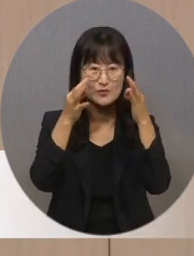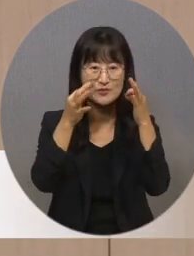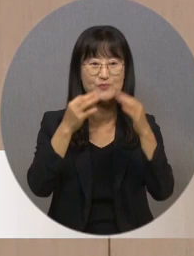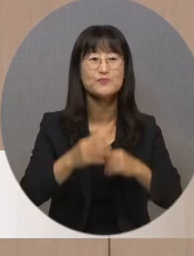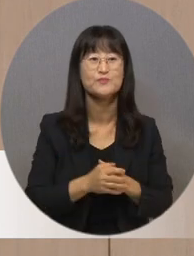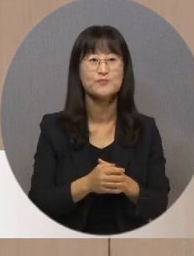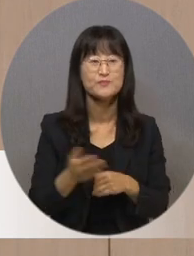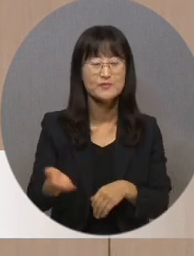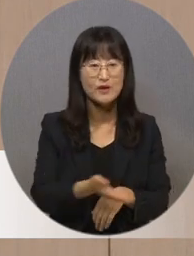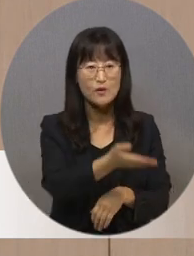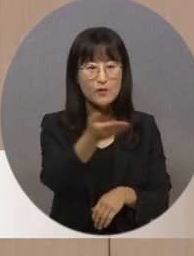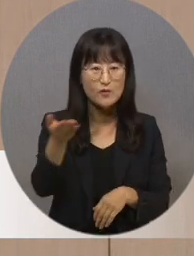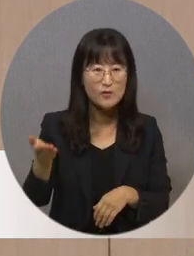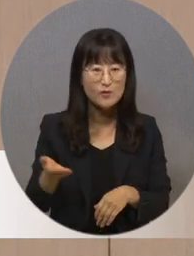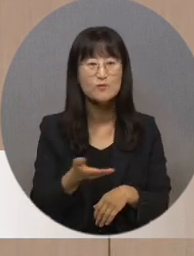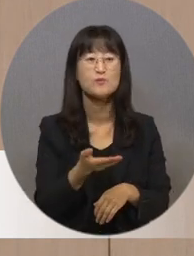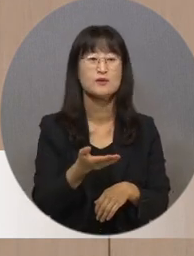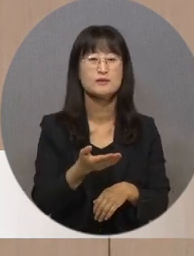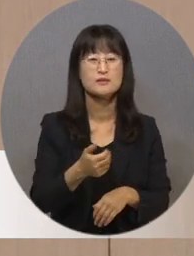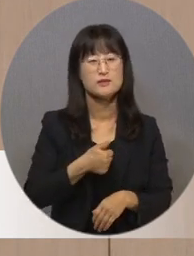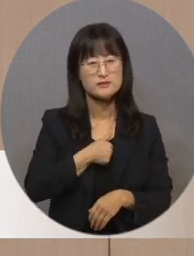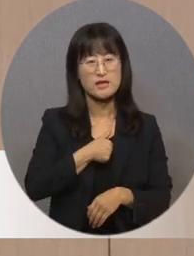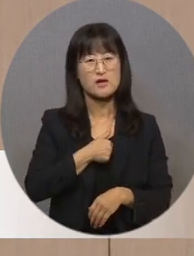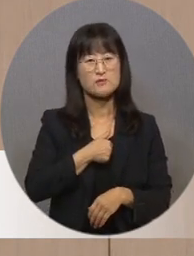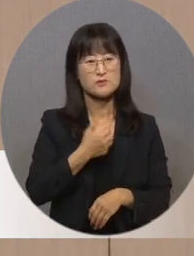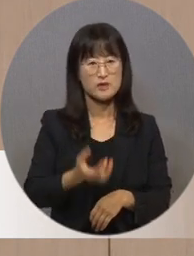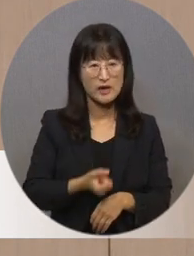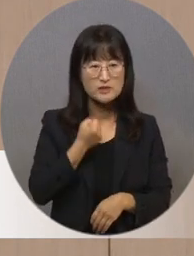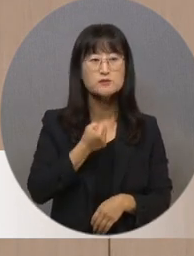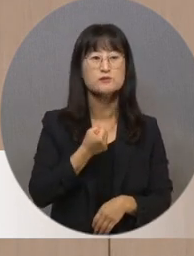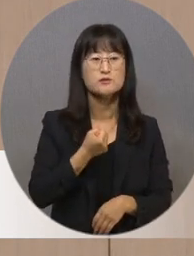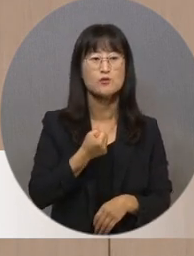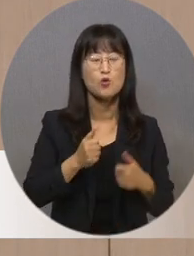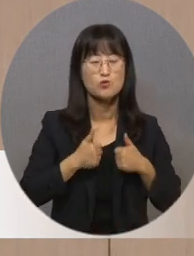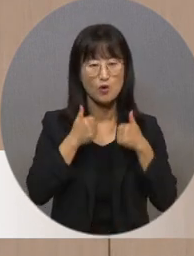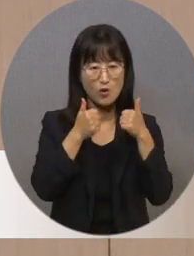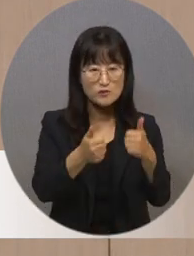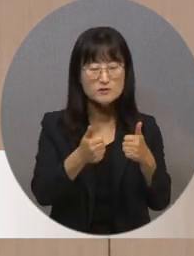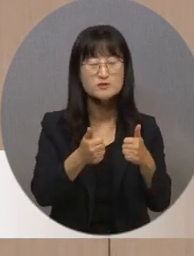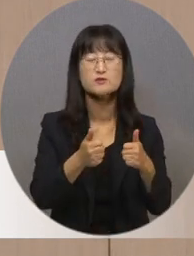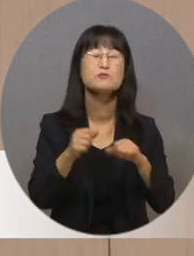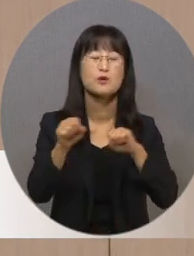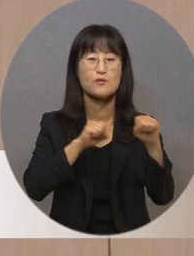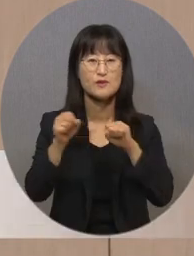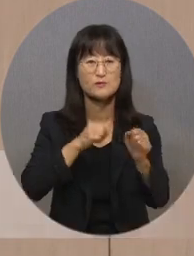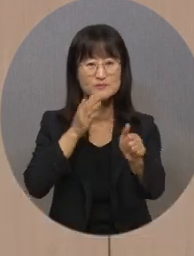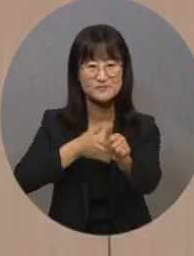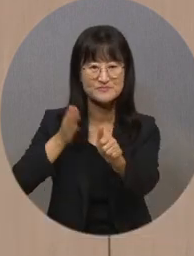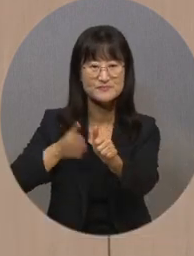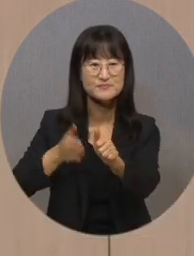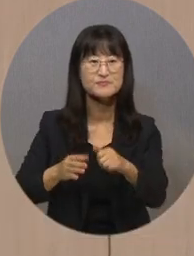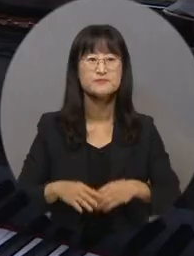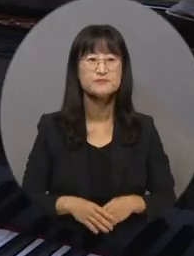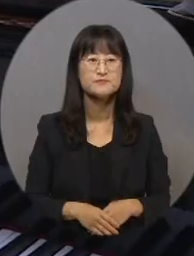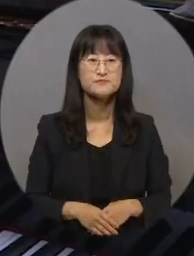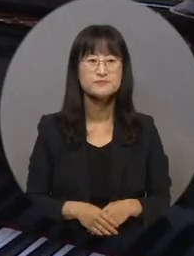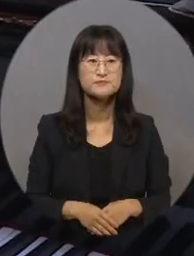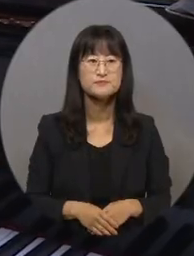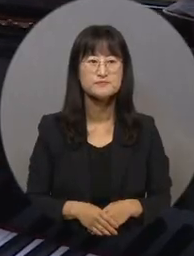많은 자부심과 긍휼을 가지시고 열심히 해 주시기를 바랍니다